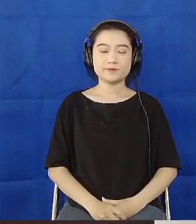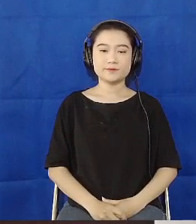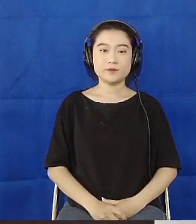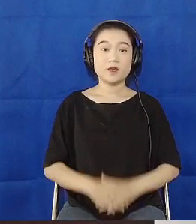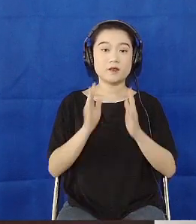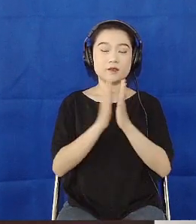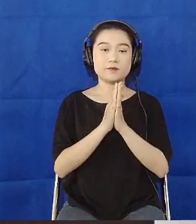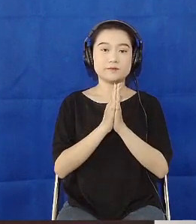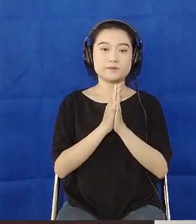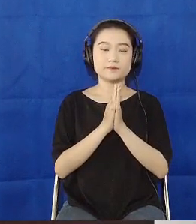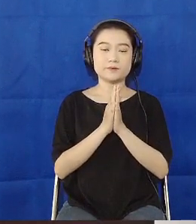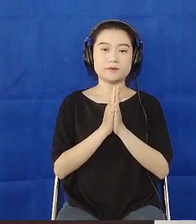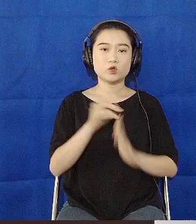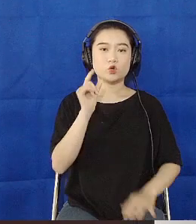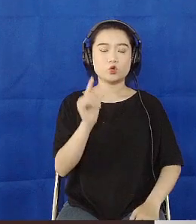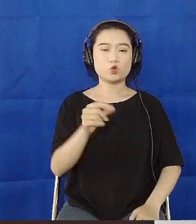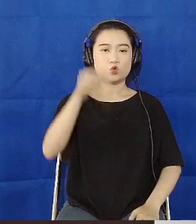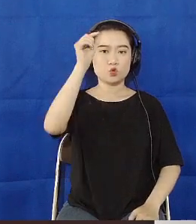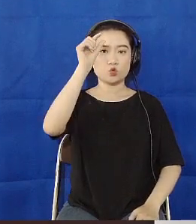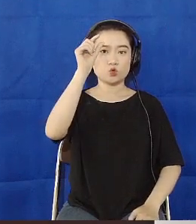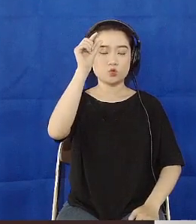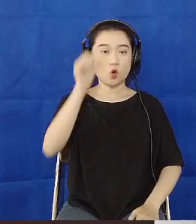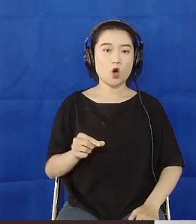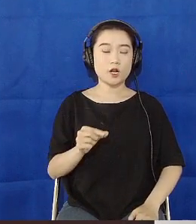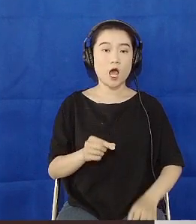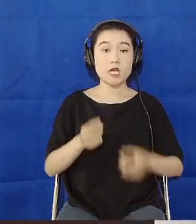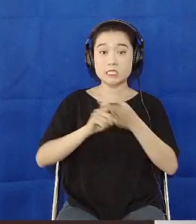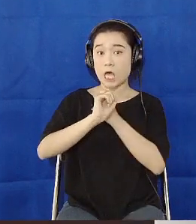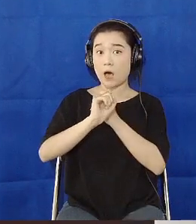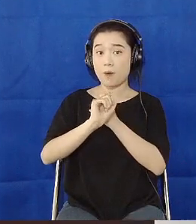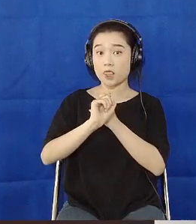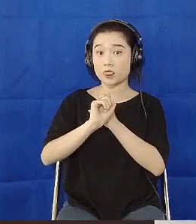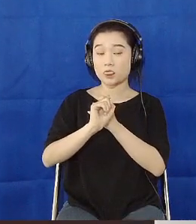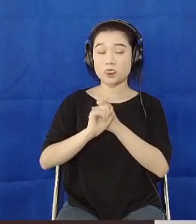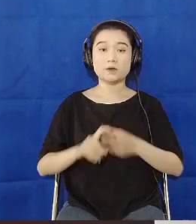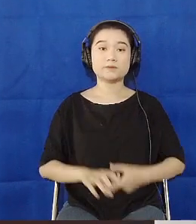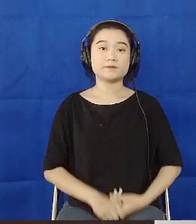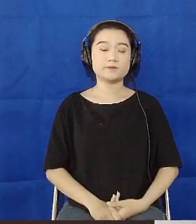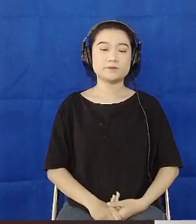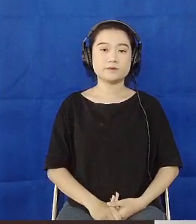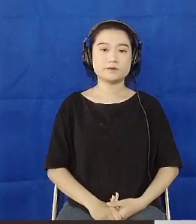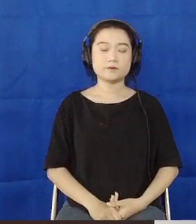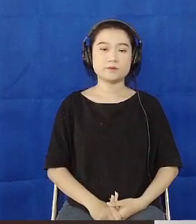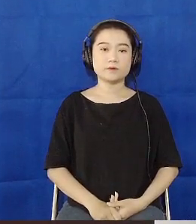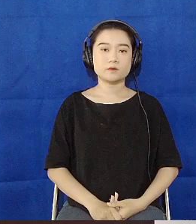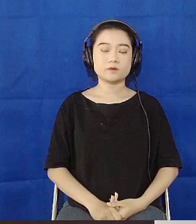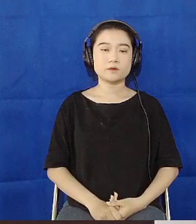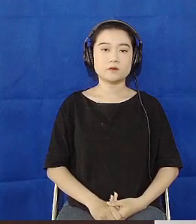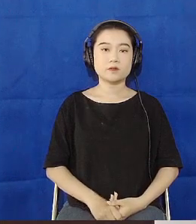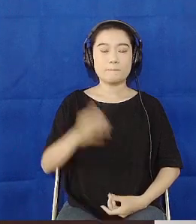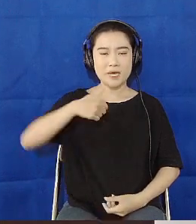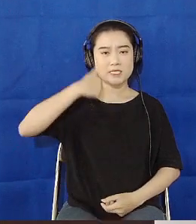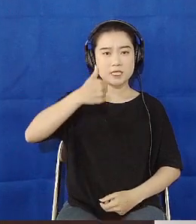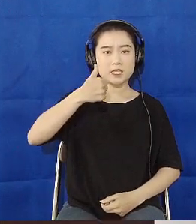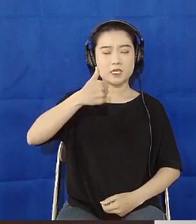Dan bagi seorang sahabat, bagi seorang teman, tentu saja